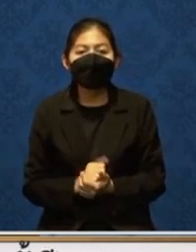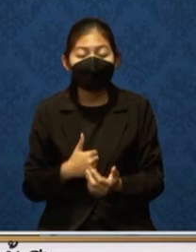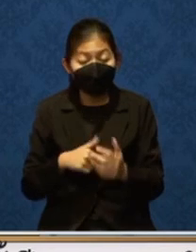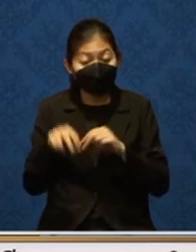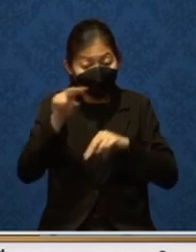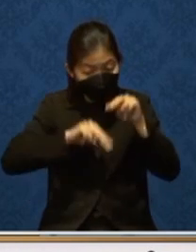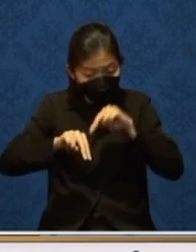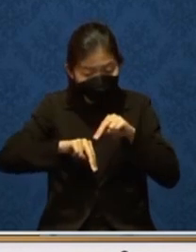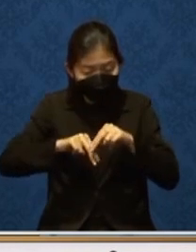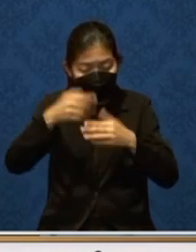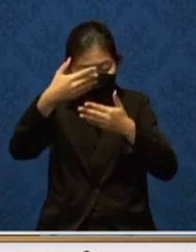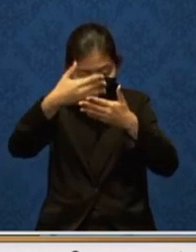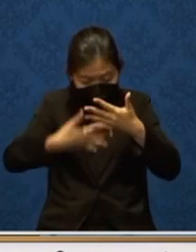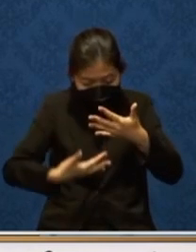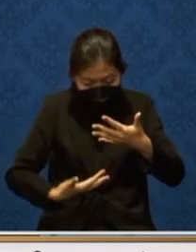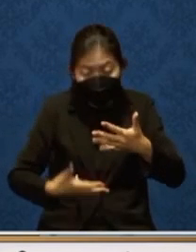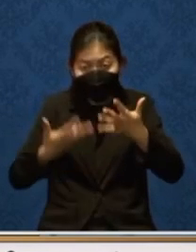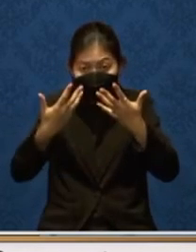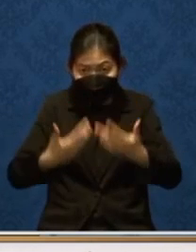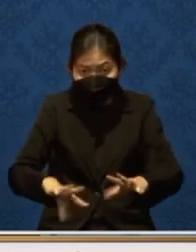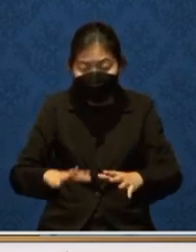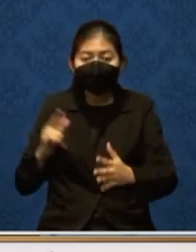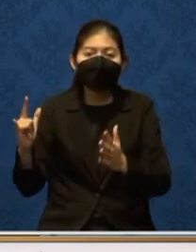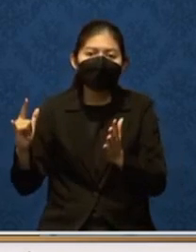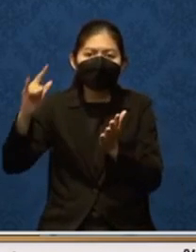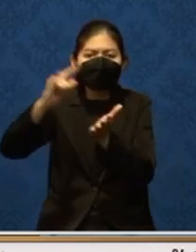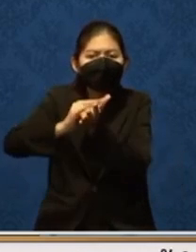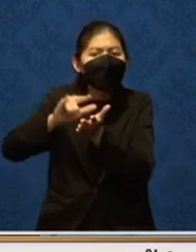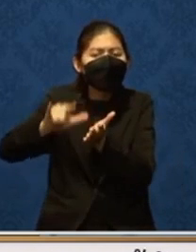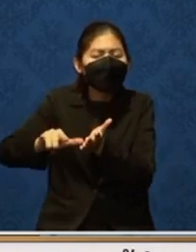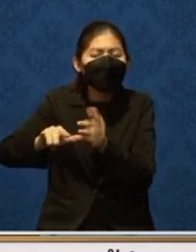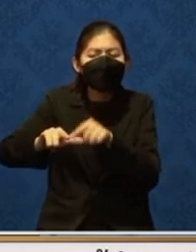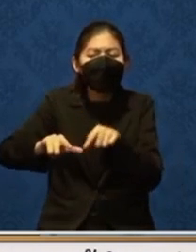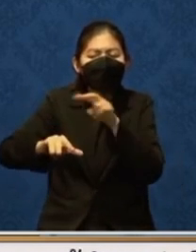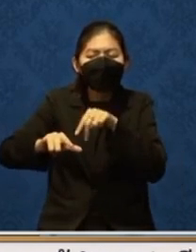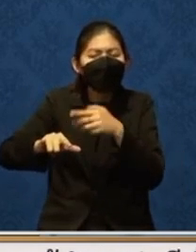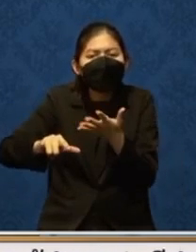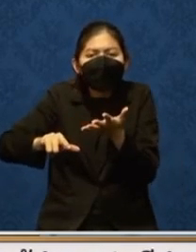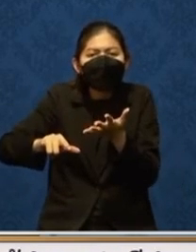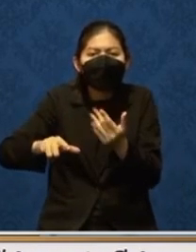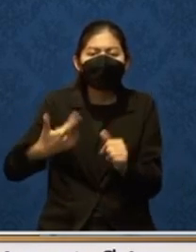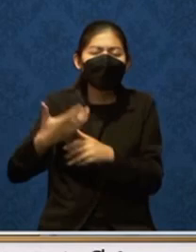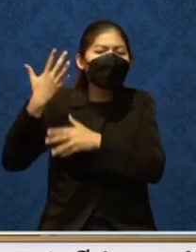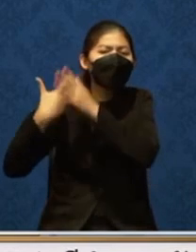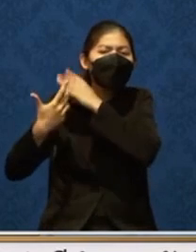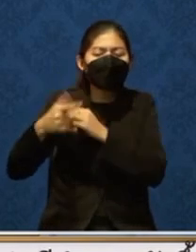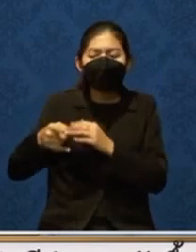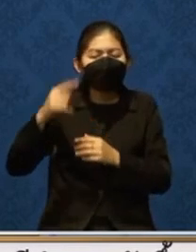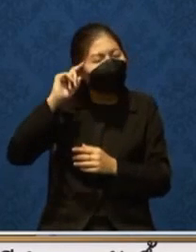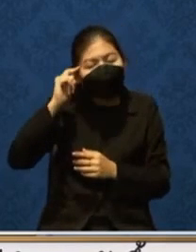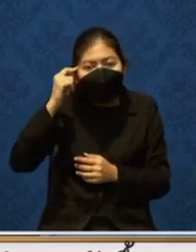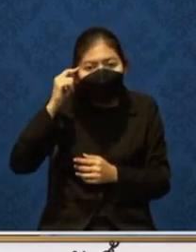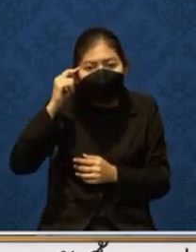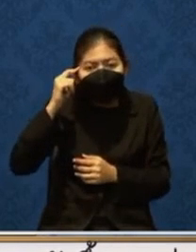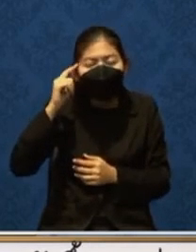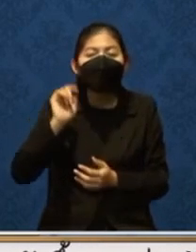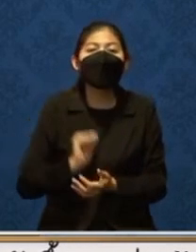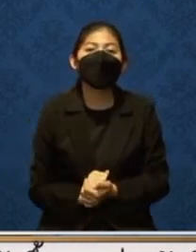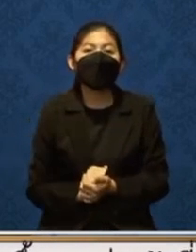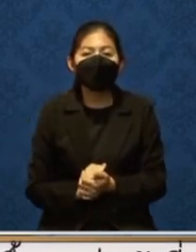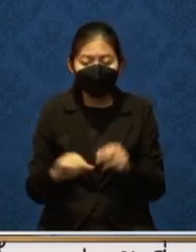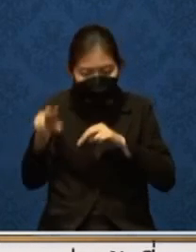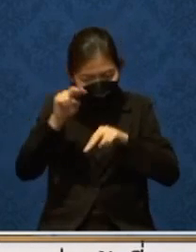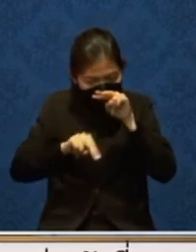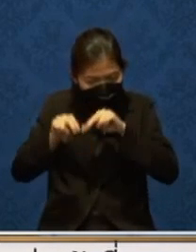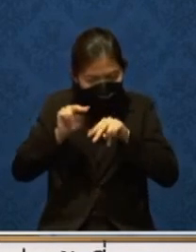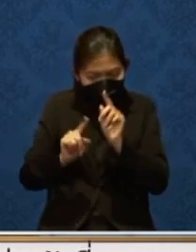ดชีไม